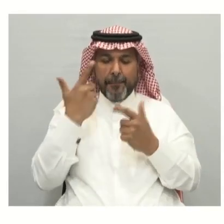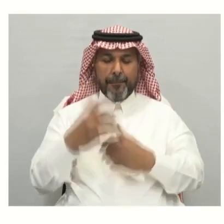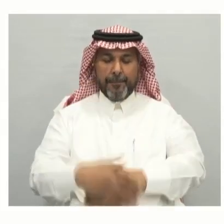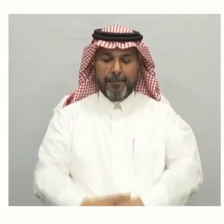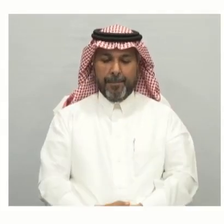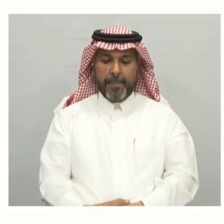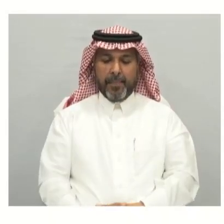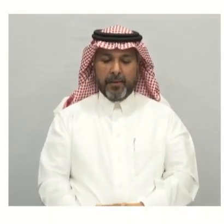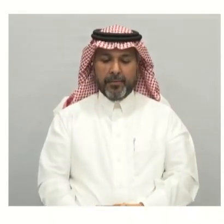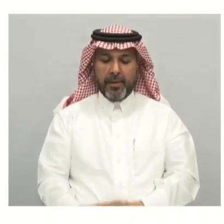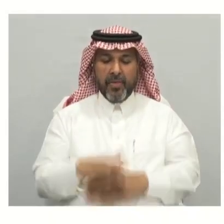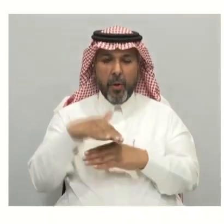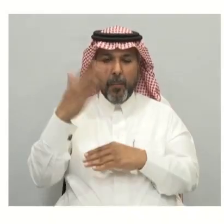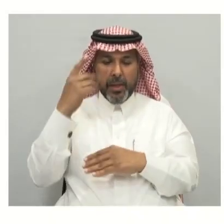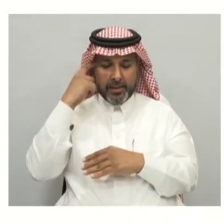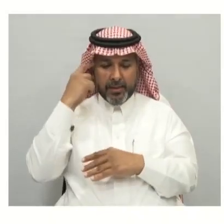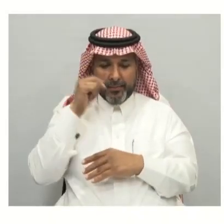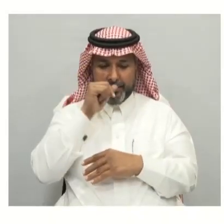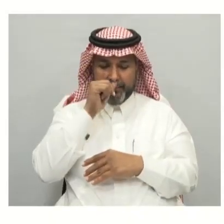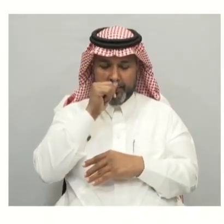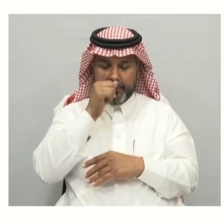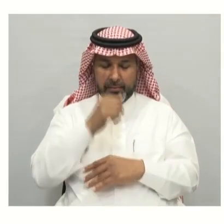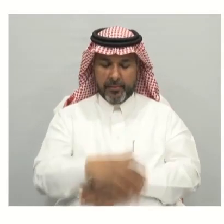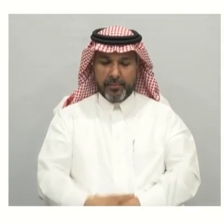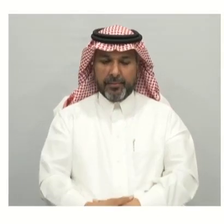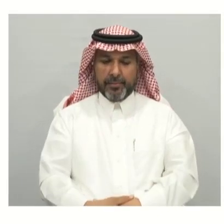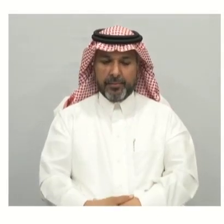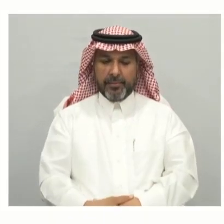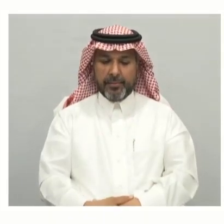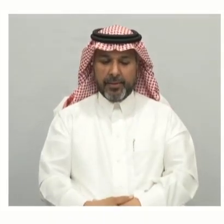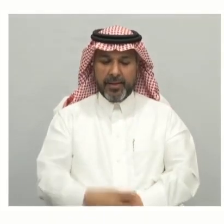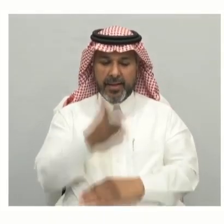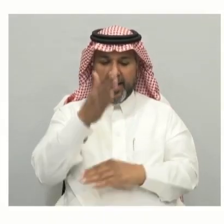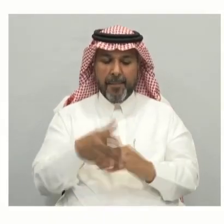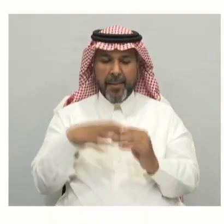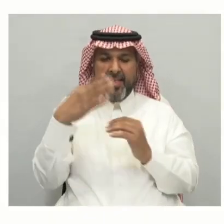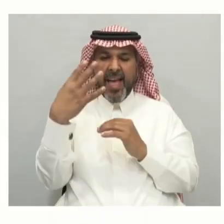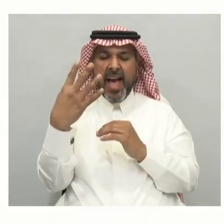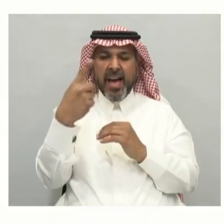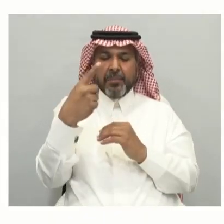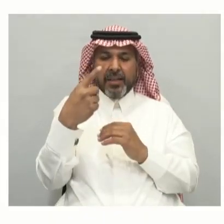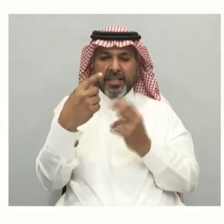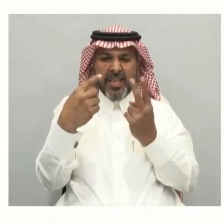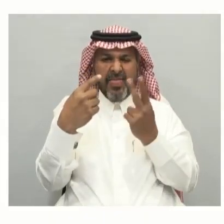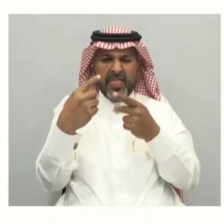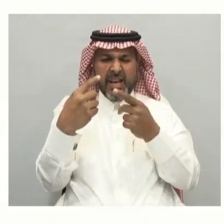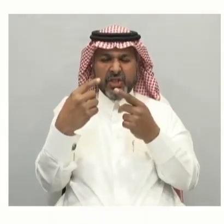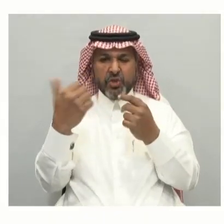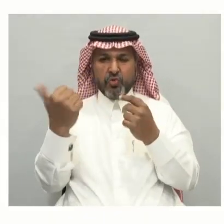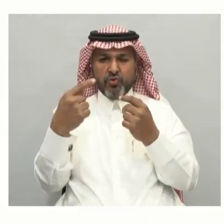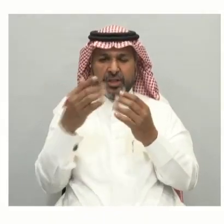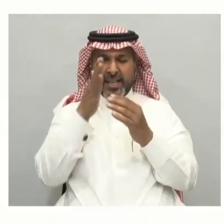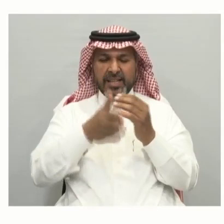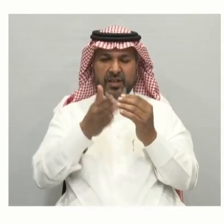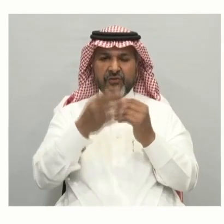يقابله في المحور الافقي الزمن بالدقائق هنا ما يقابله تقريبا كم هنا 12 وهنا سته عشر المنتصف